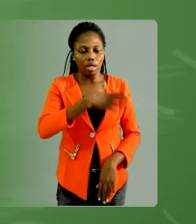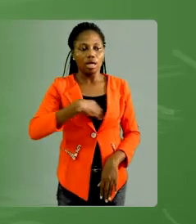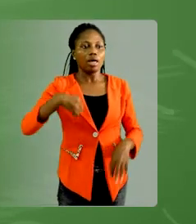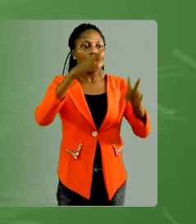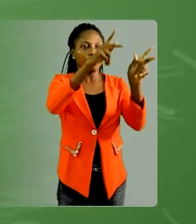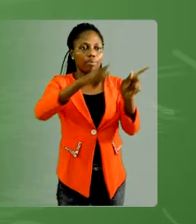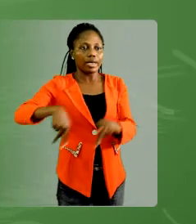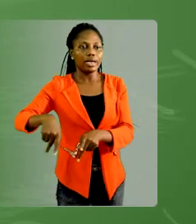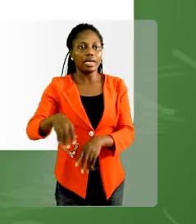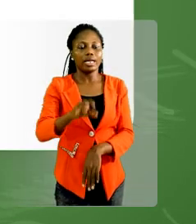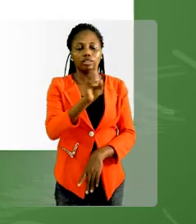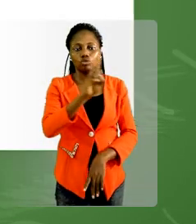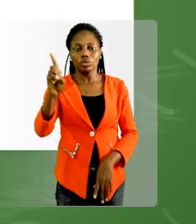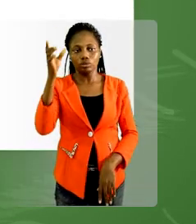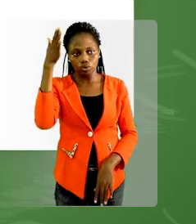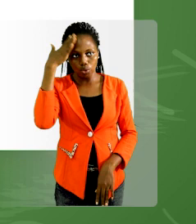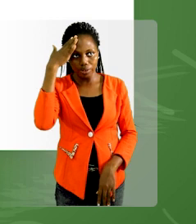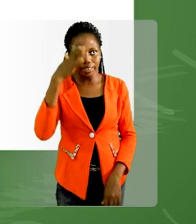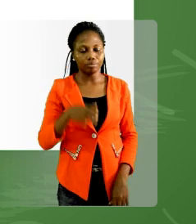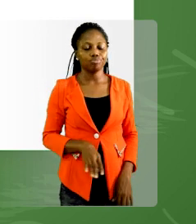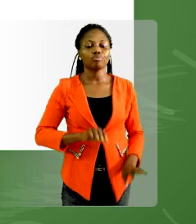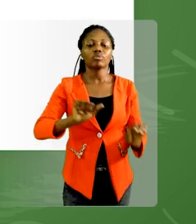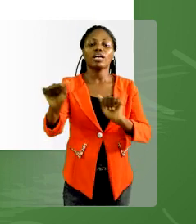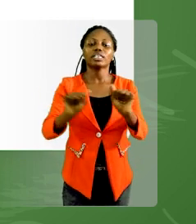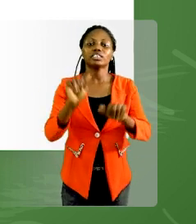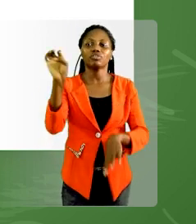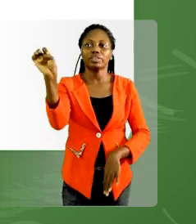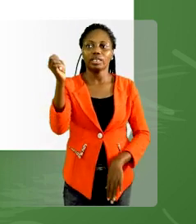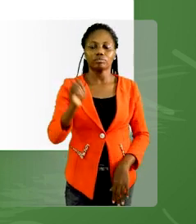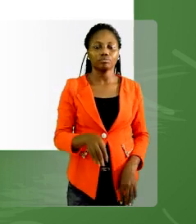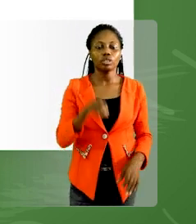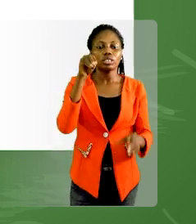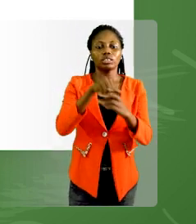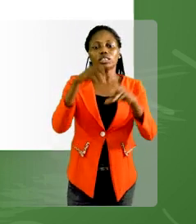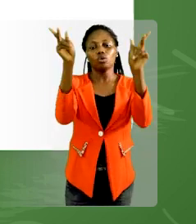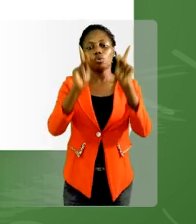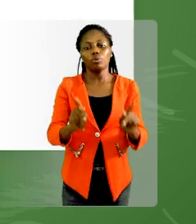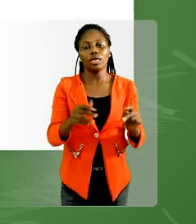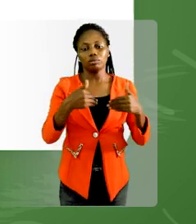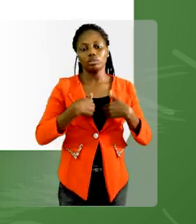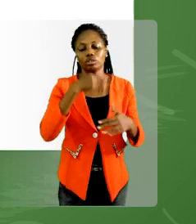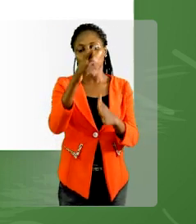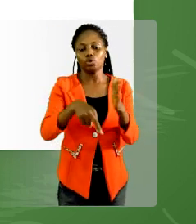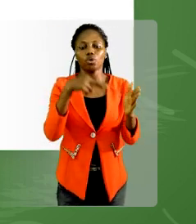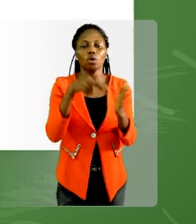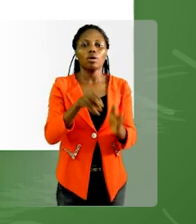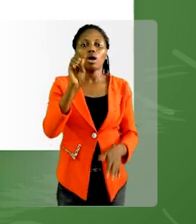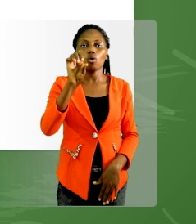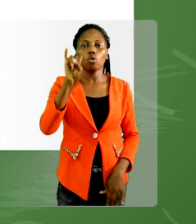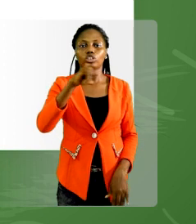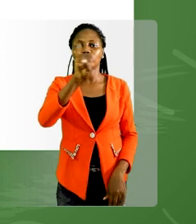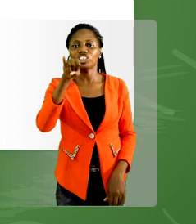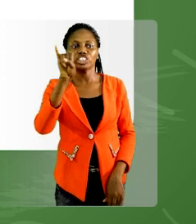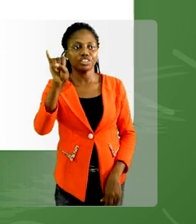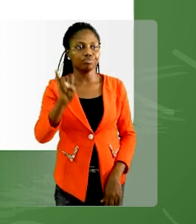droite donnée. En activité, dans le plan muni du repère OIJ, on donne